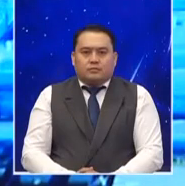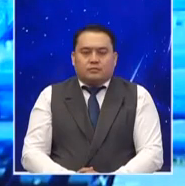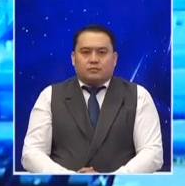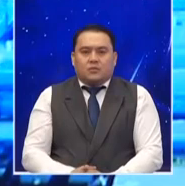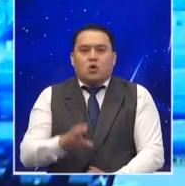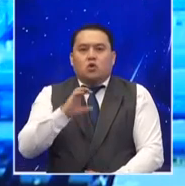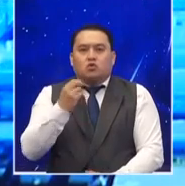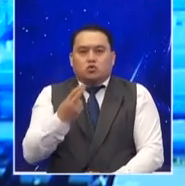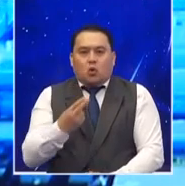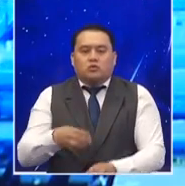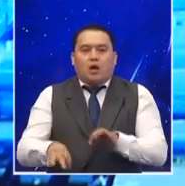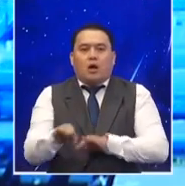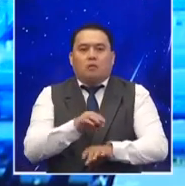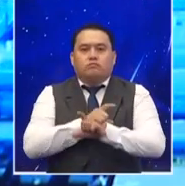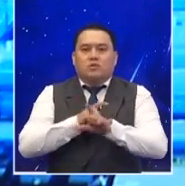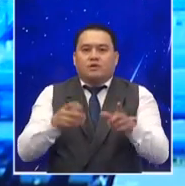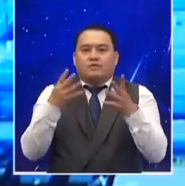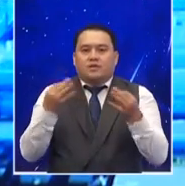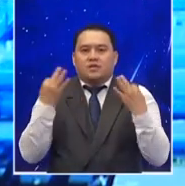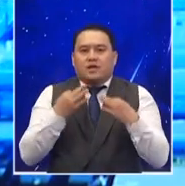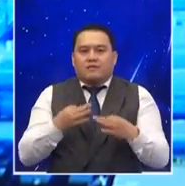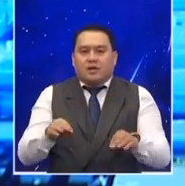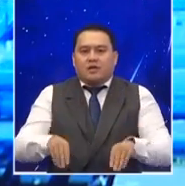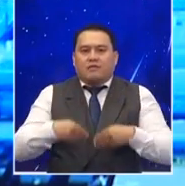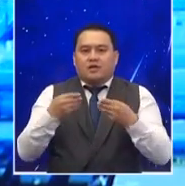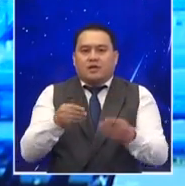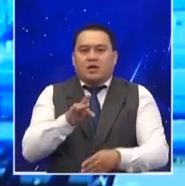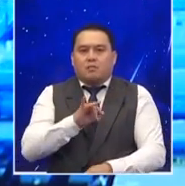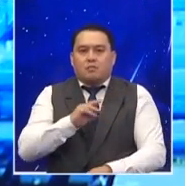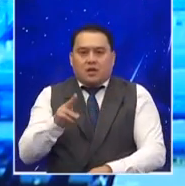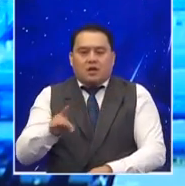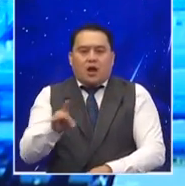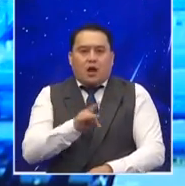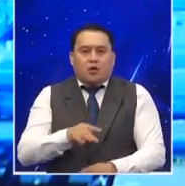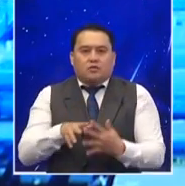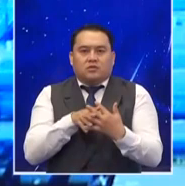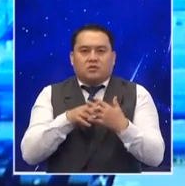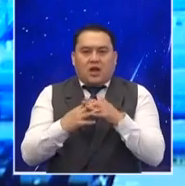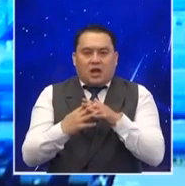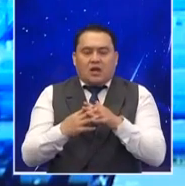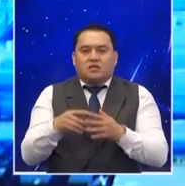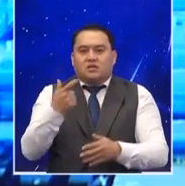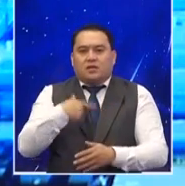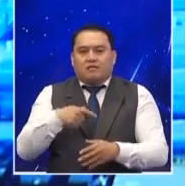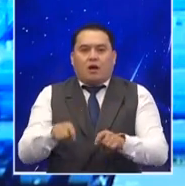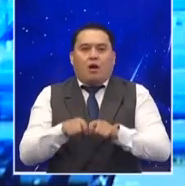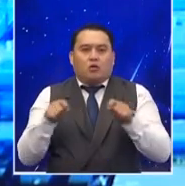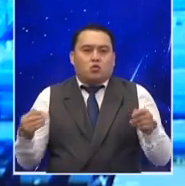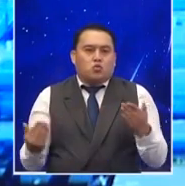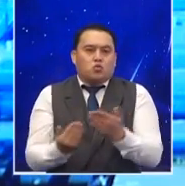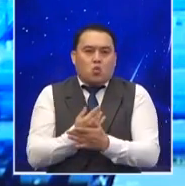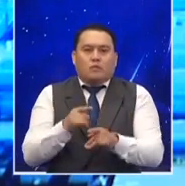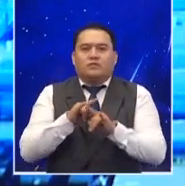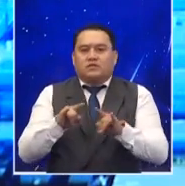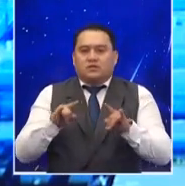Ряд социально значимых объектов в День независимости сданы в Раймбекском районе. Так, в селе Сарбастау свои двери распахнул новый